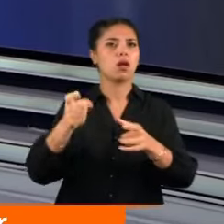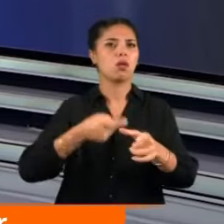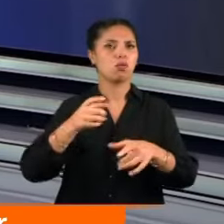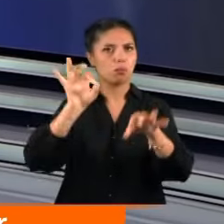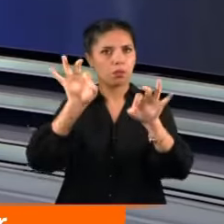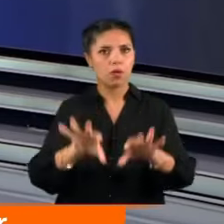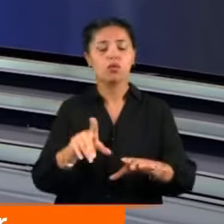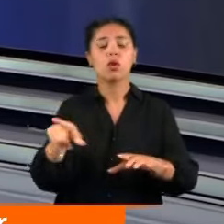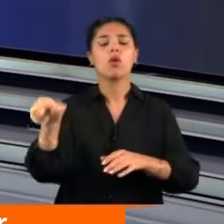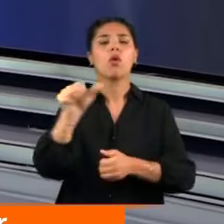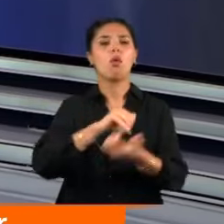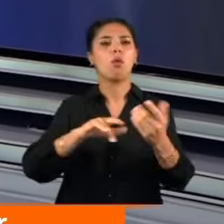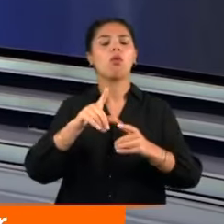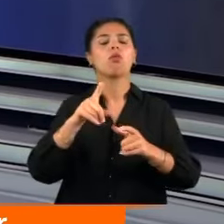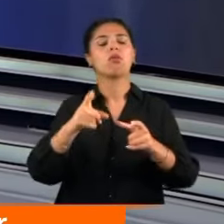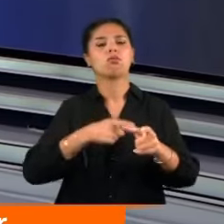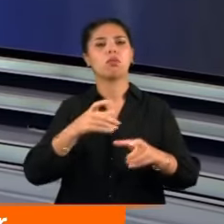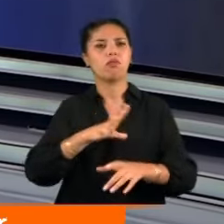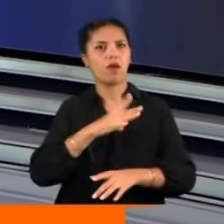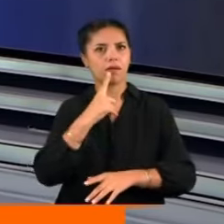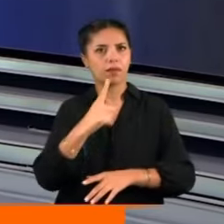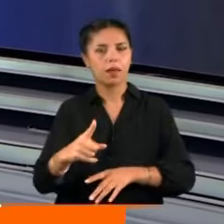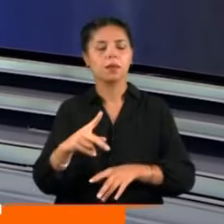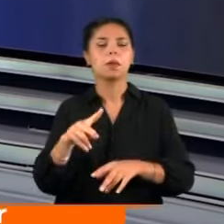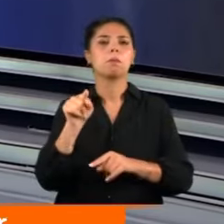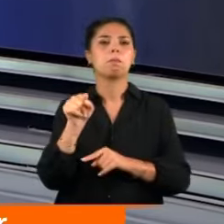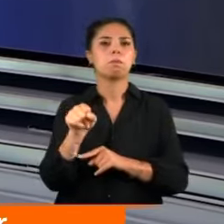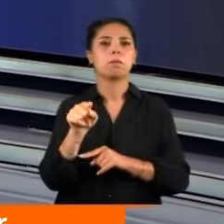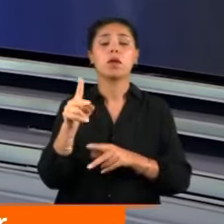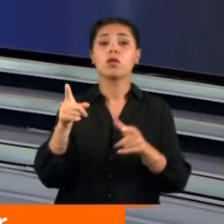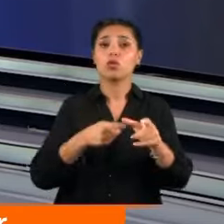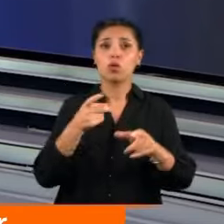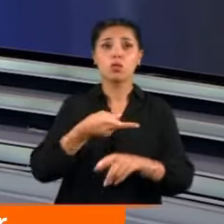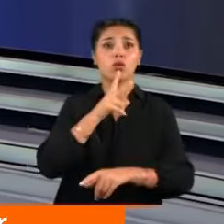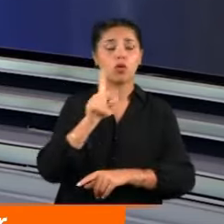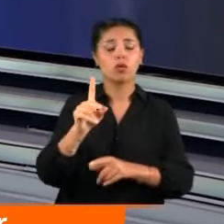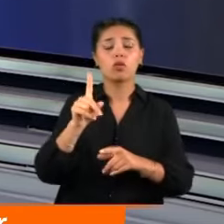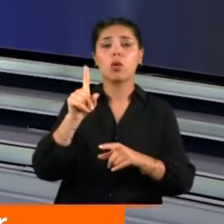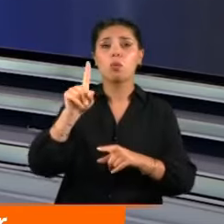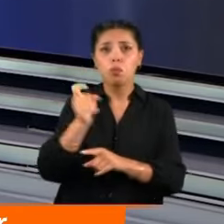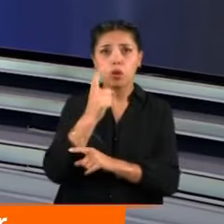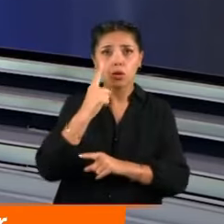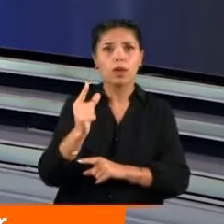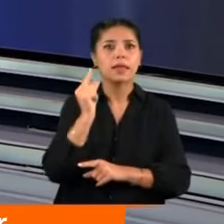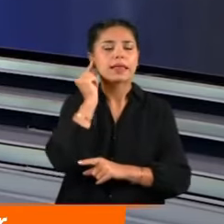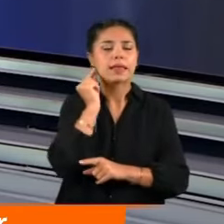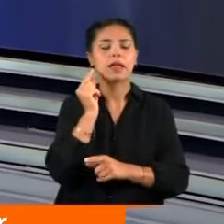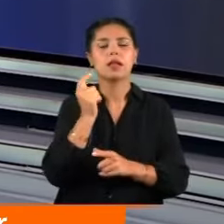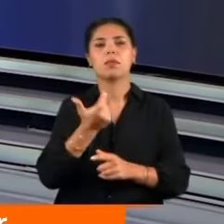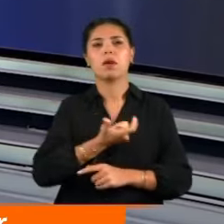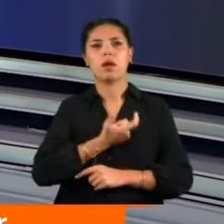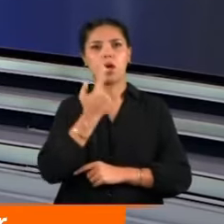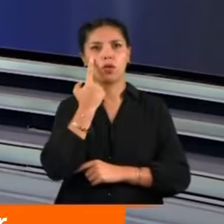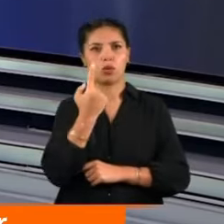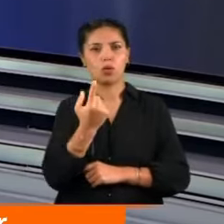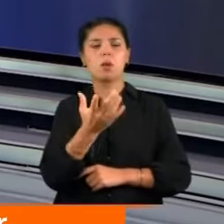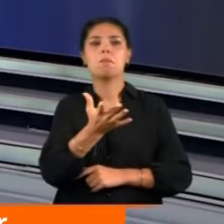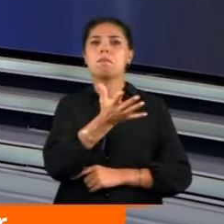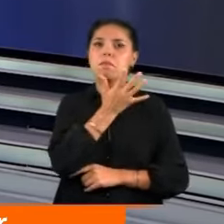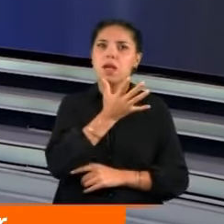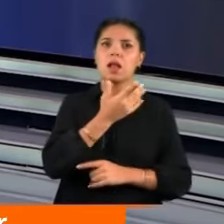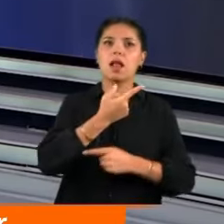inceleniyor açıklamasını yaptı Milli Savunma Bakanlığı kaynakları. İnceleme sonucunda tespitlere göre disiplin mevzuatı kapsamında kastı,